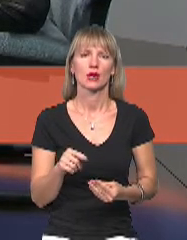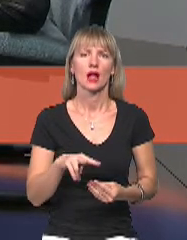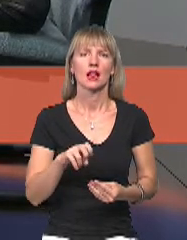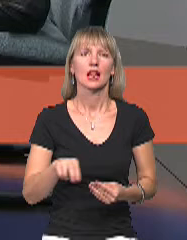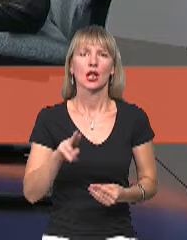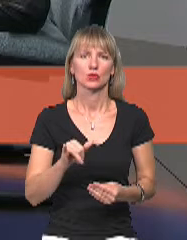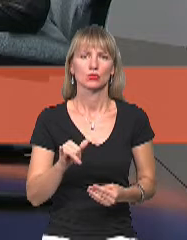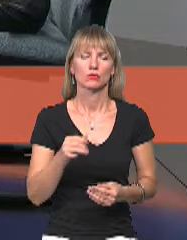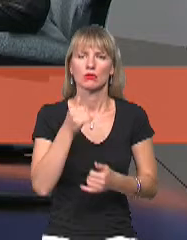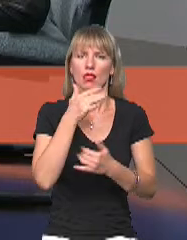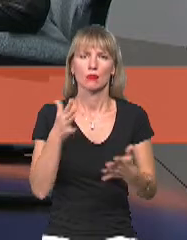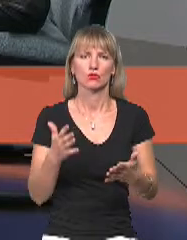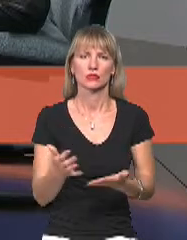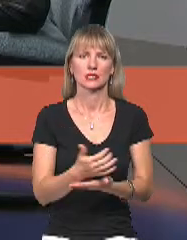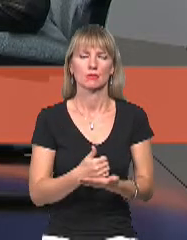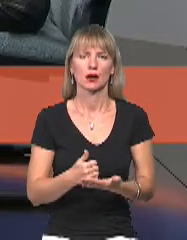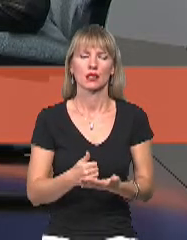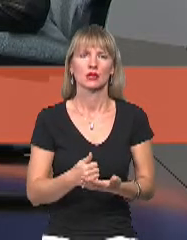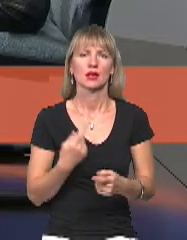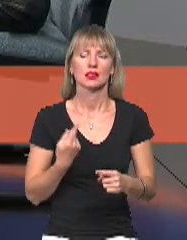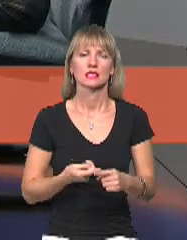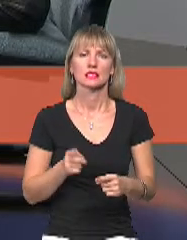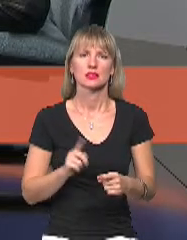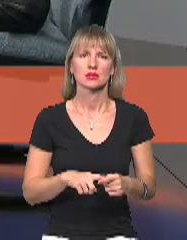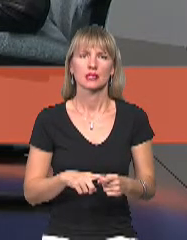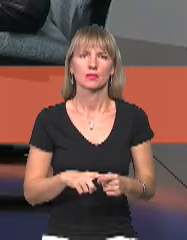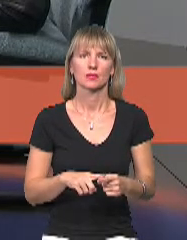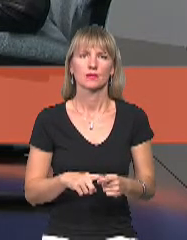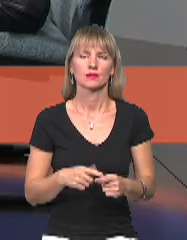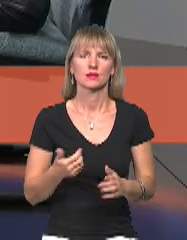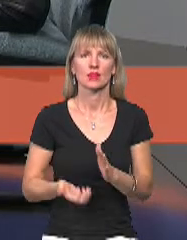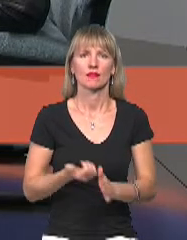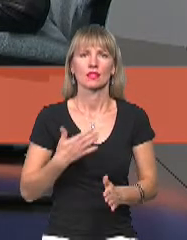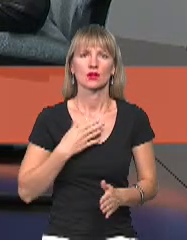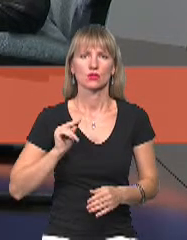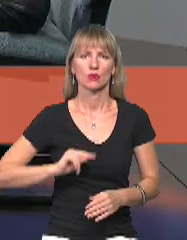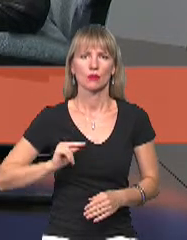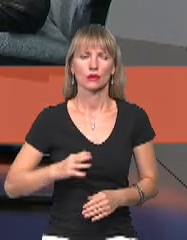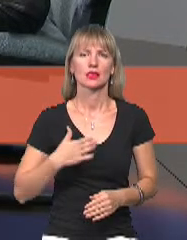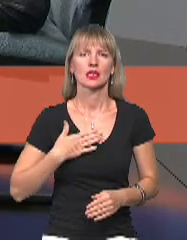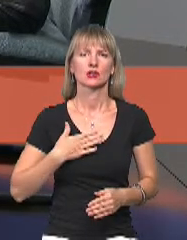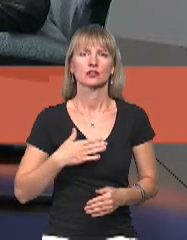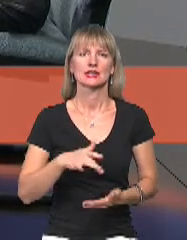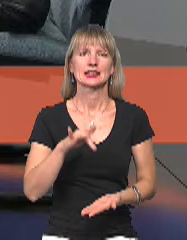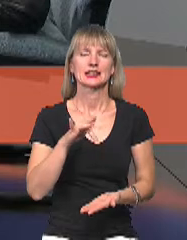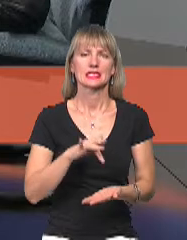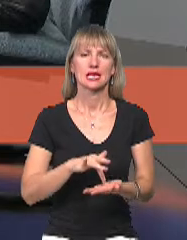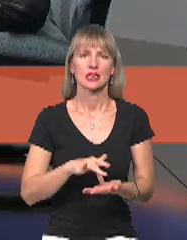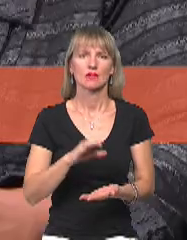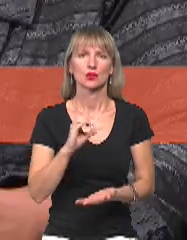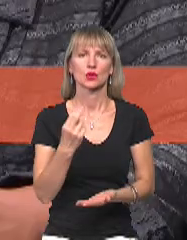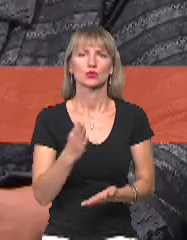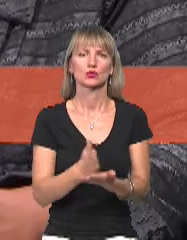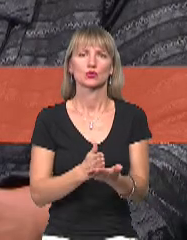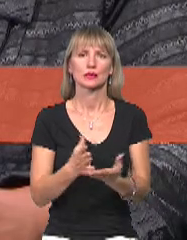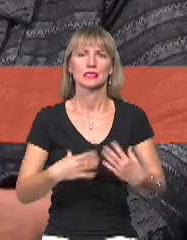кажуть, ми не можемо їх зібрати. Тому це, ну, брак нашої роботи, нашої центрів соціальних служб для сім'ї,